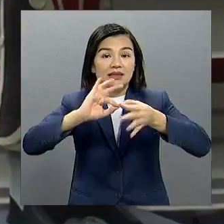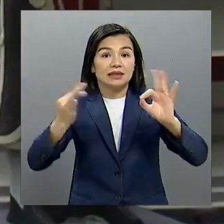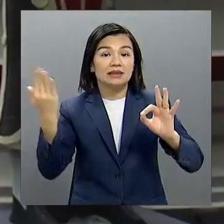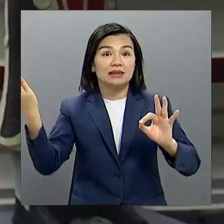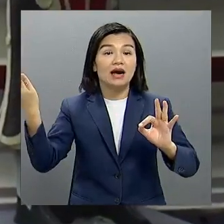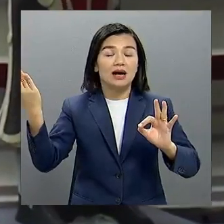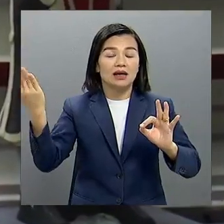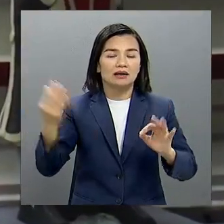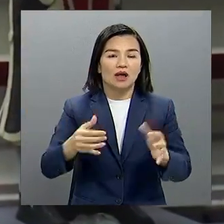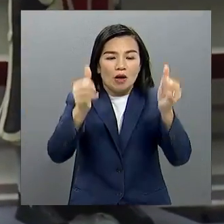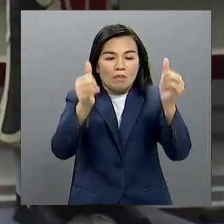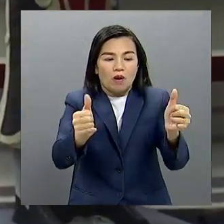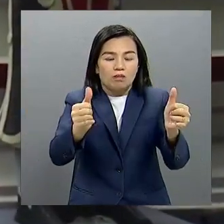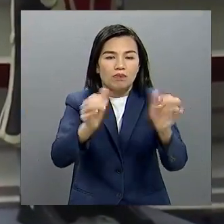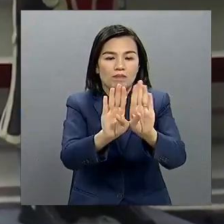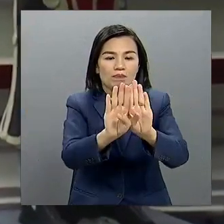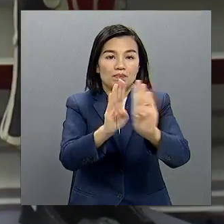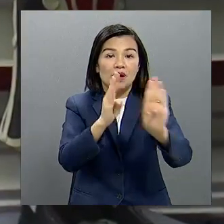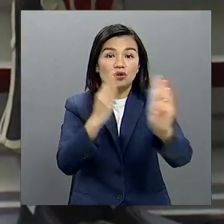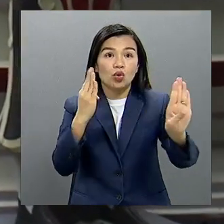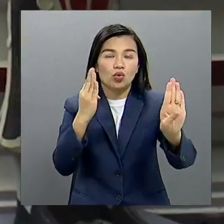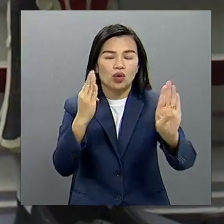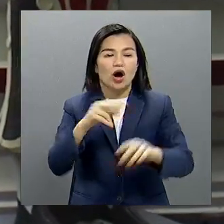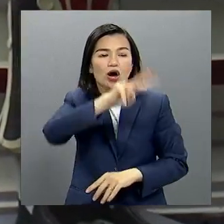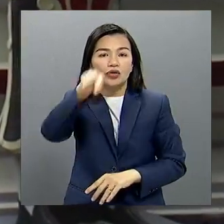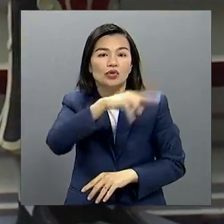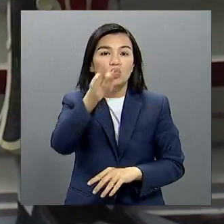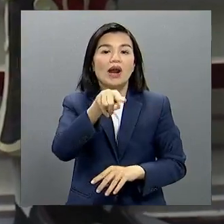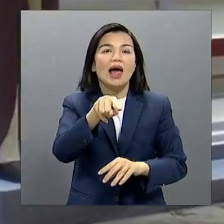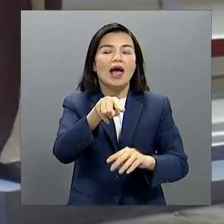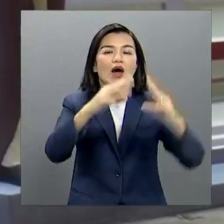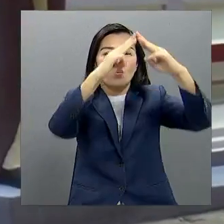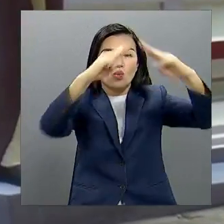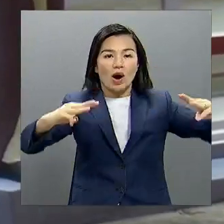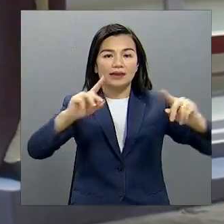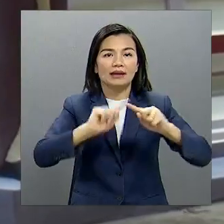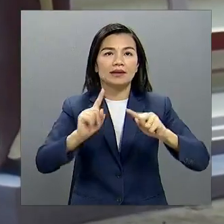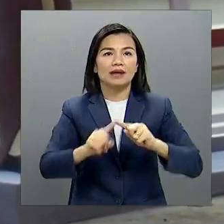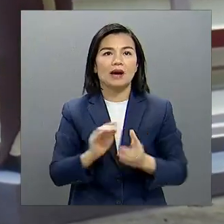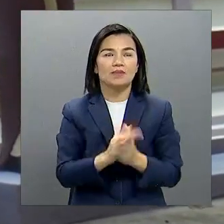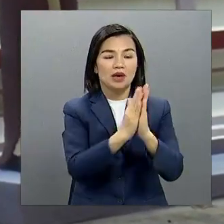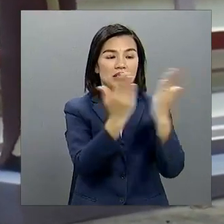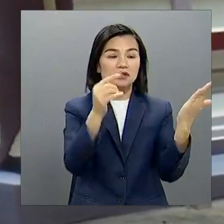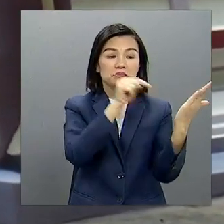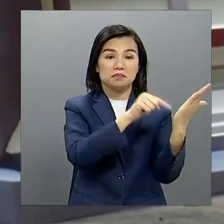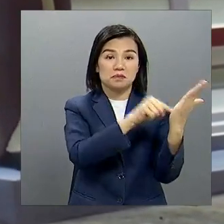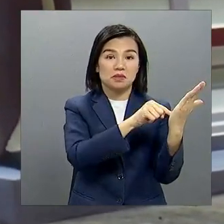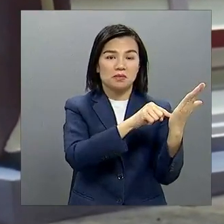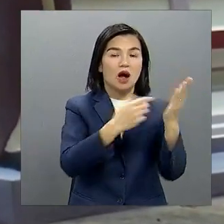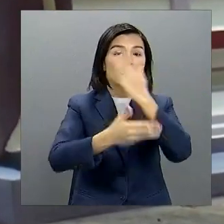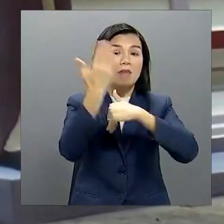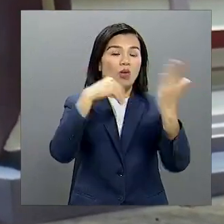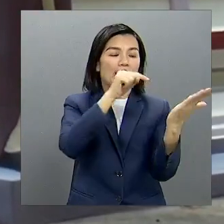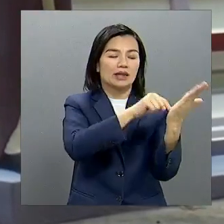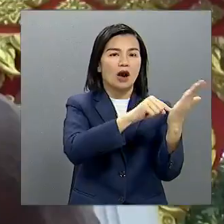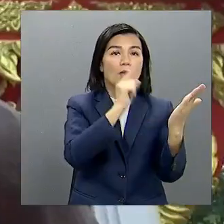ากหนังสือทวารบานผู้รักษาศาสนสถานนะครับโดยพิพิธภัณฑ์สถานแห่งชาติกรมศิลปากรเขาเขียนไว้ว่าทวารบ